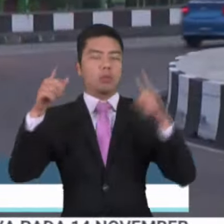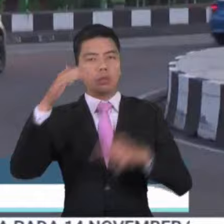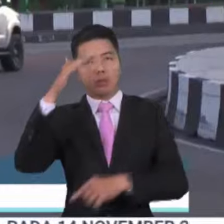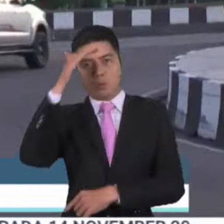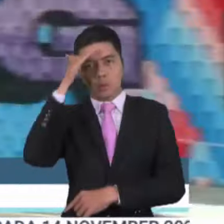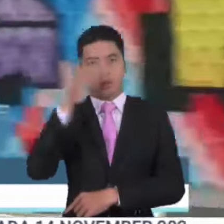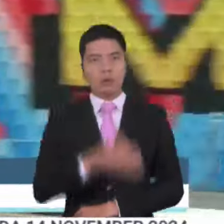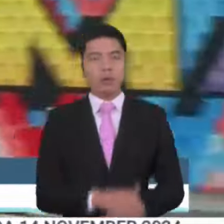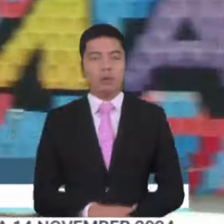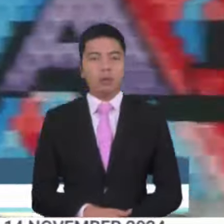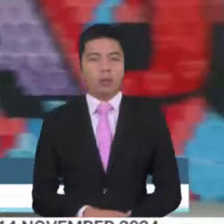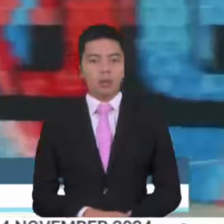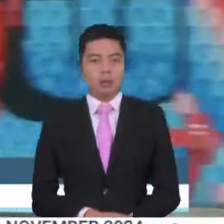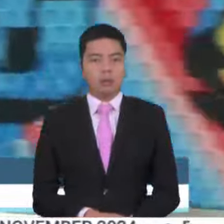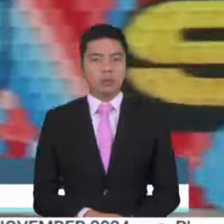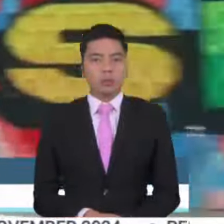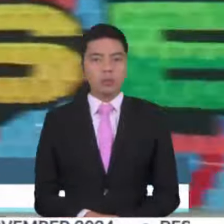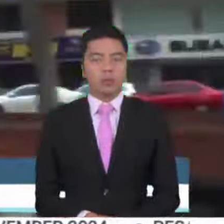Johor.